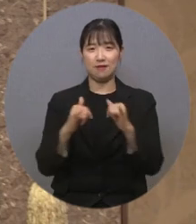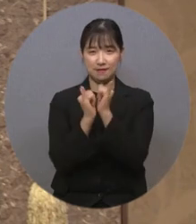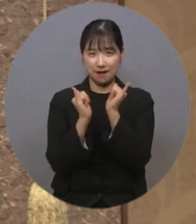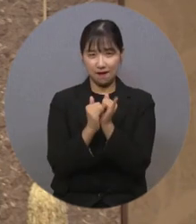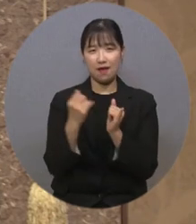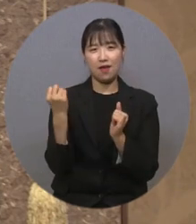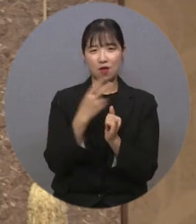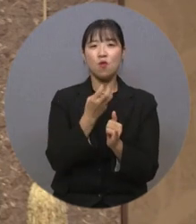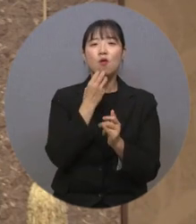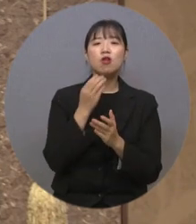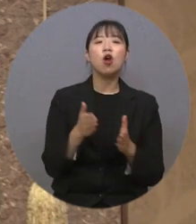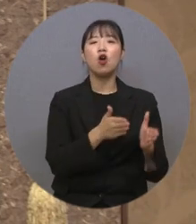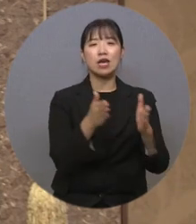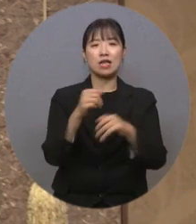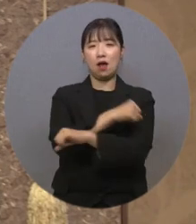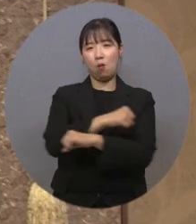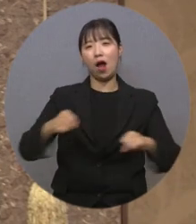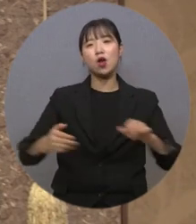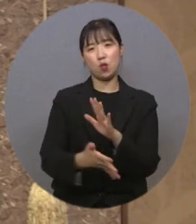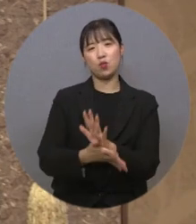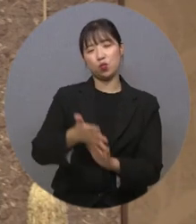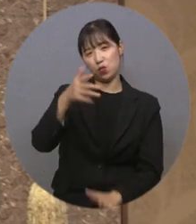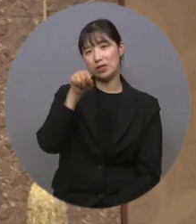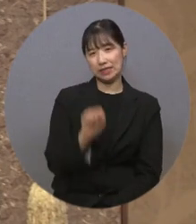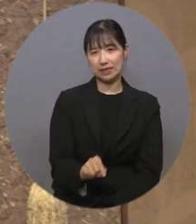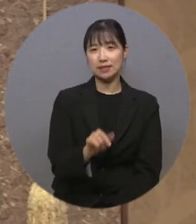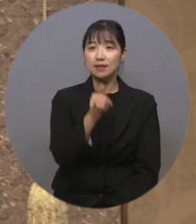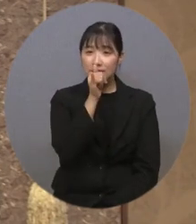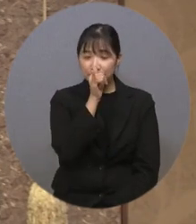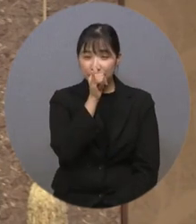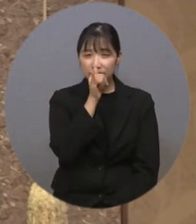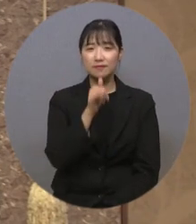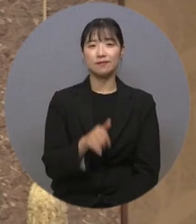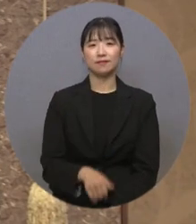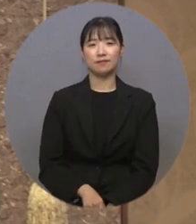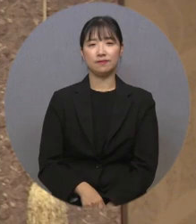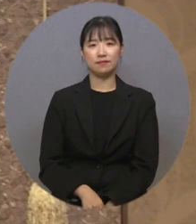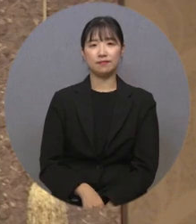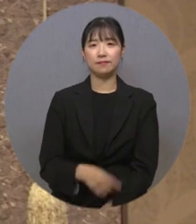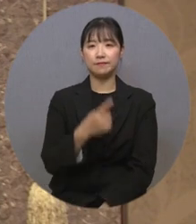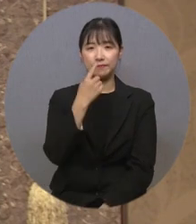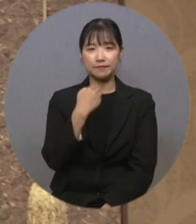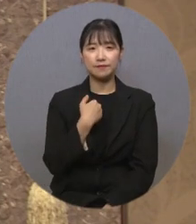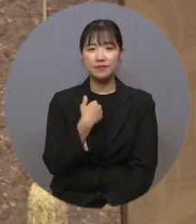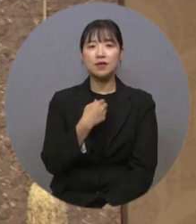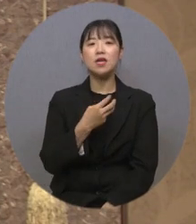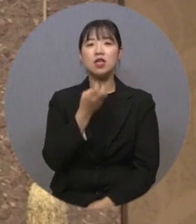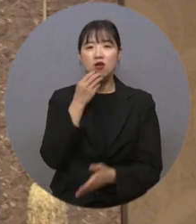또 경기도라는 거대한 광역도시가 있어요. 예. 저희 경기도는